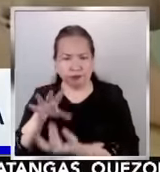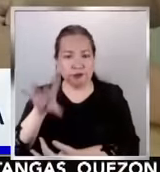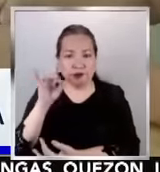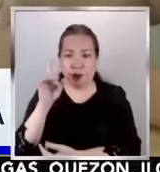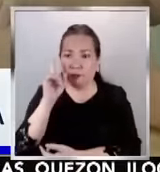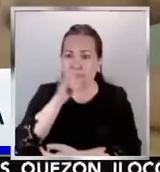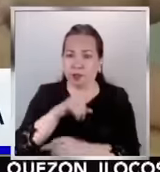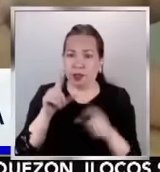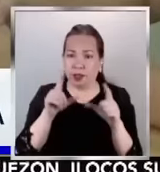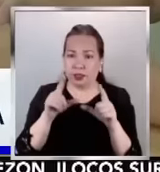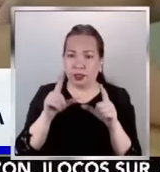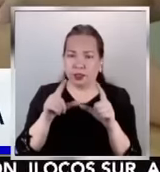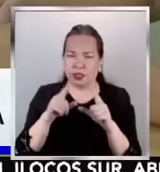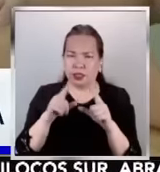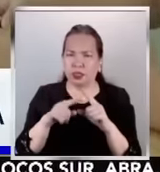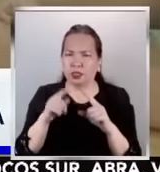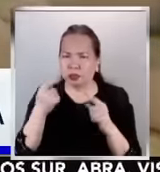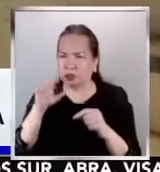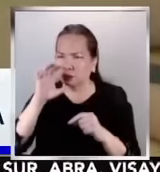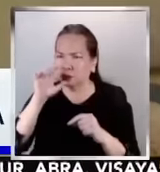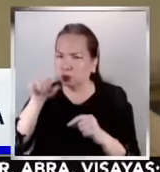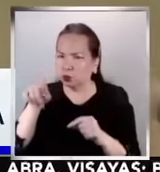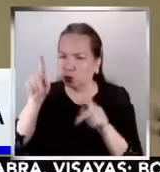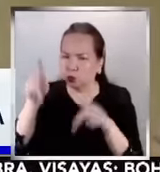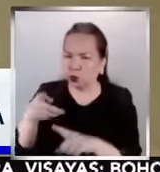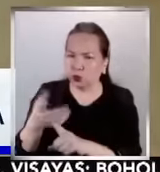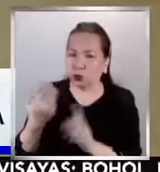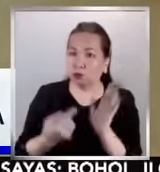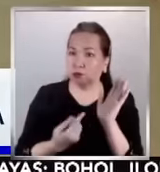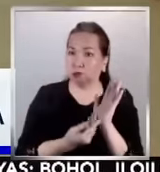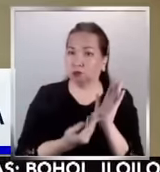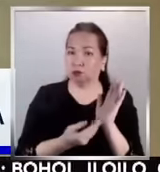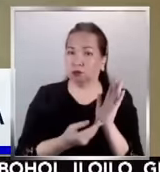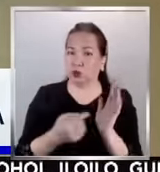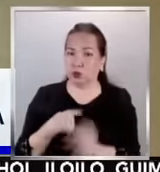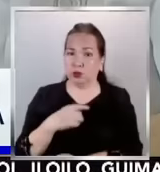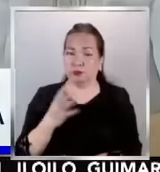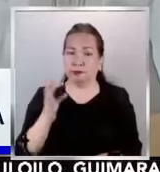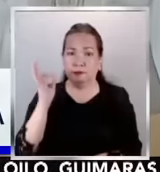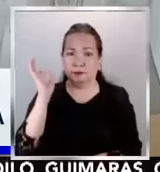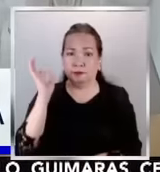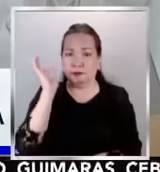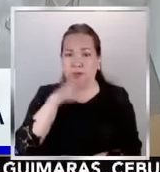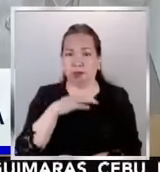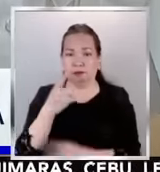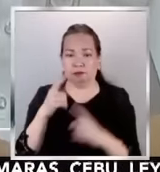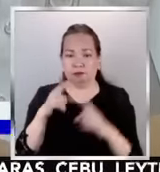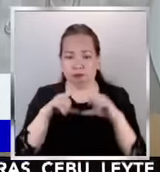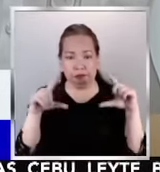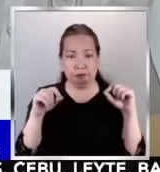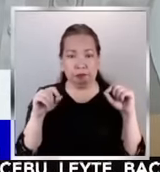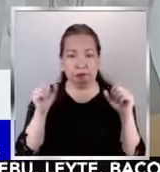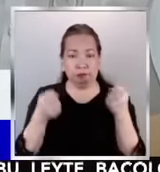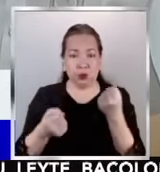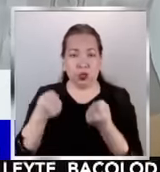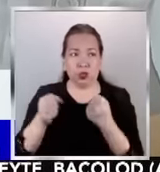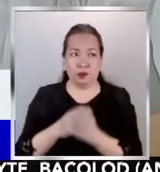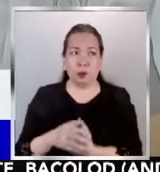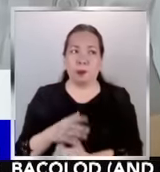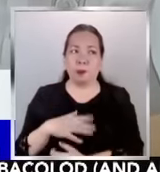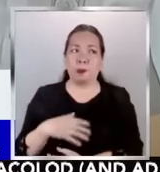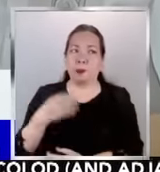maka-ingon ang taong maaaring nagpresenta ng pekeng driver's license sabihan namin Ma'am si field office